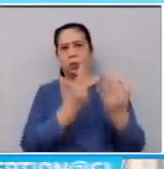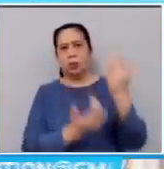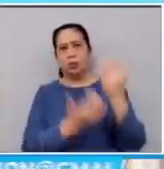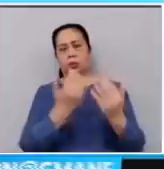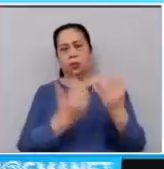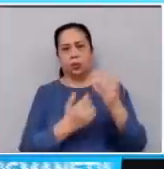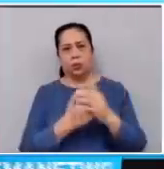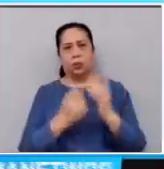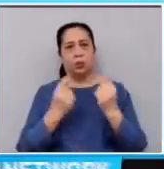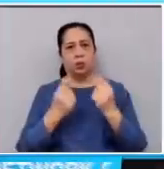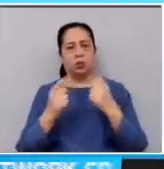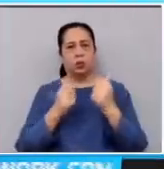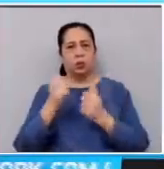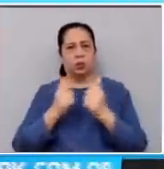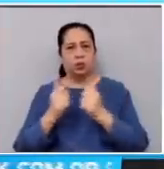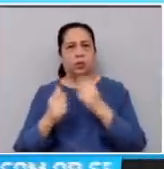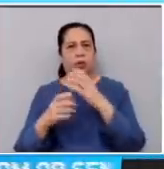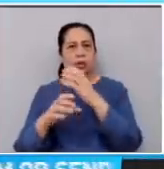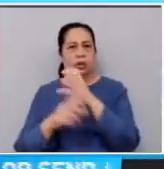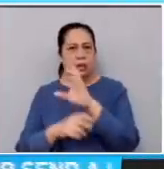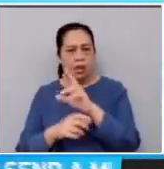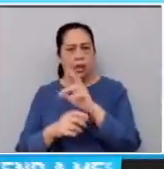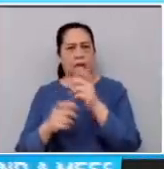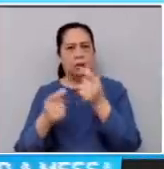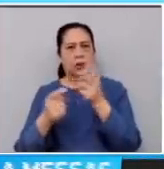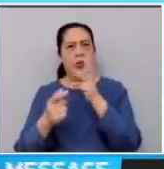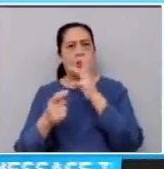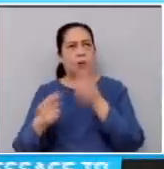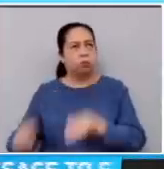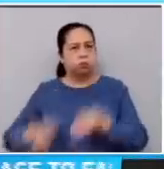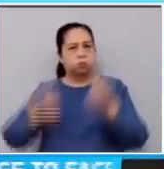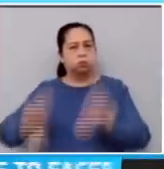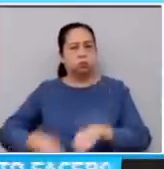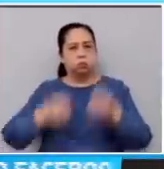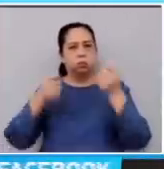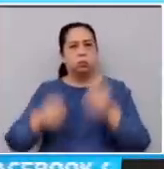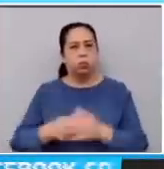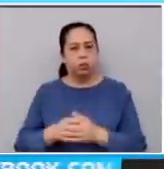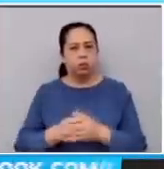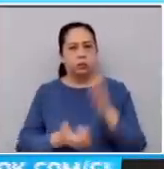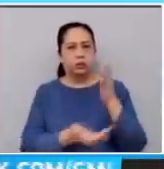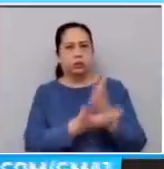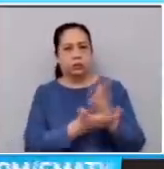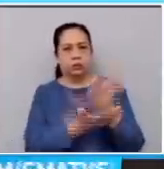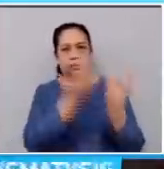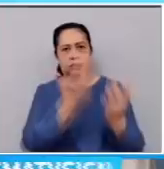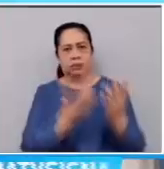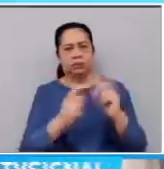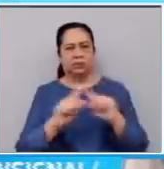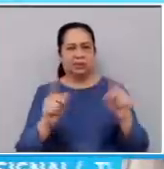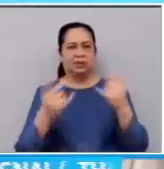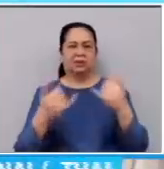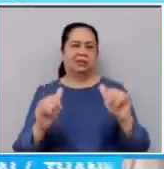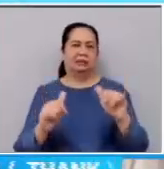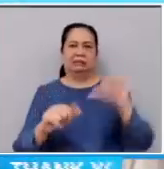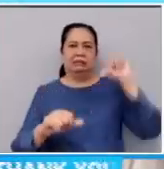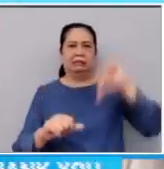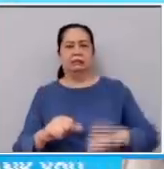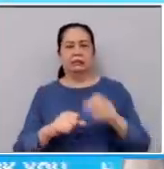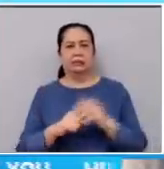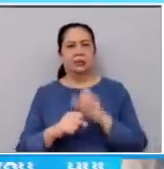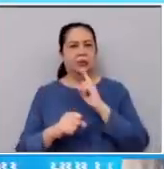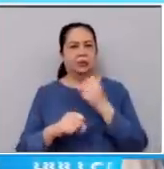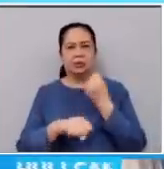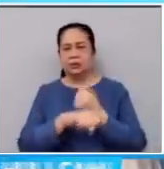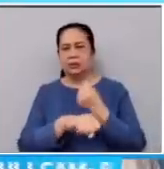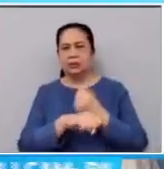sa CR, nagbubuhos ako ng tubig para maapula yung apoy, pero hindi na kaya. Sobrang hirap, mas maganda